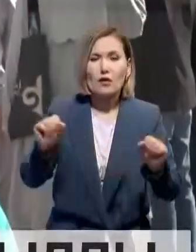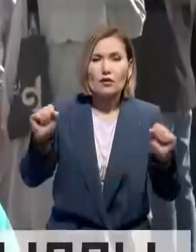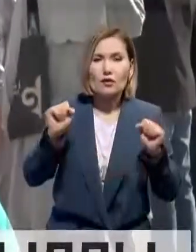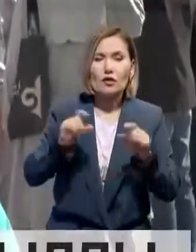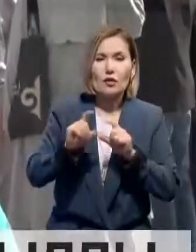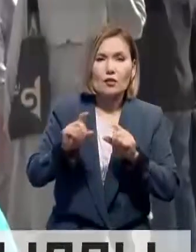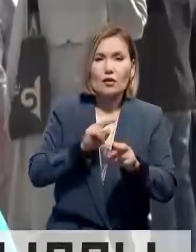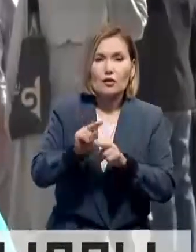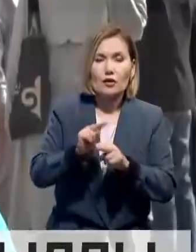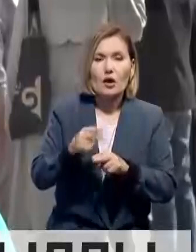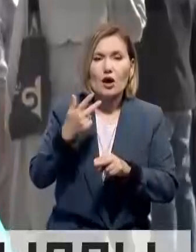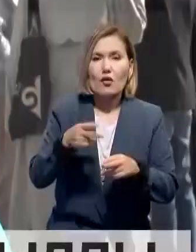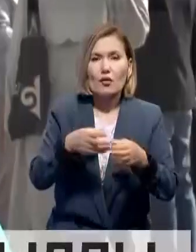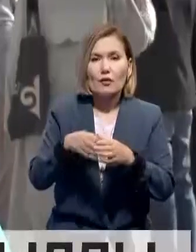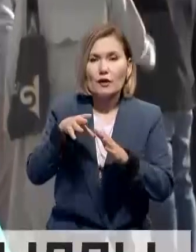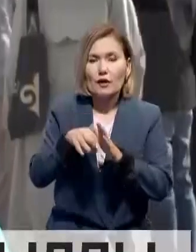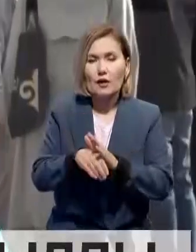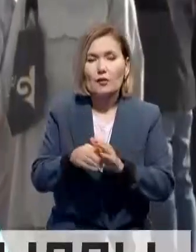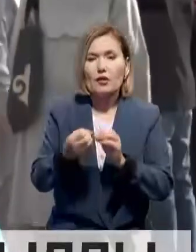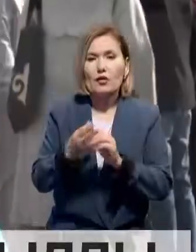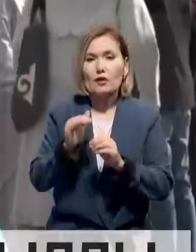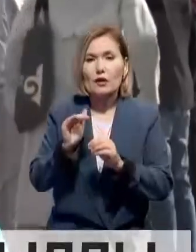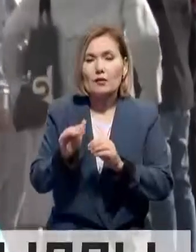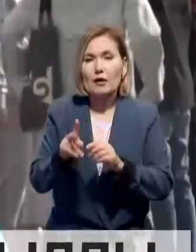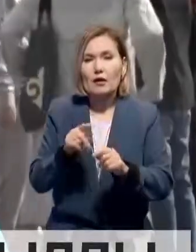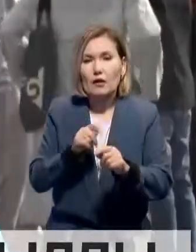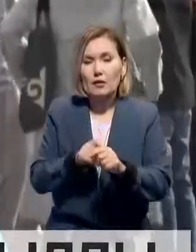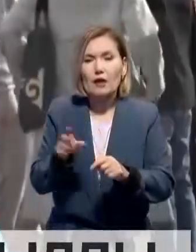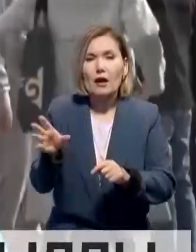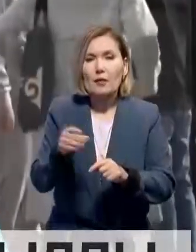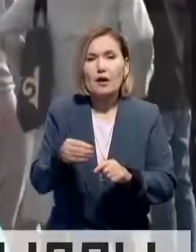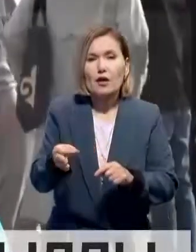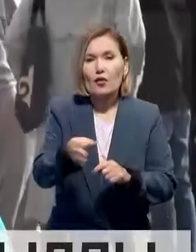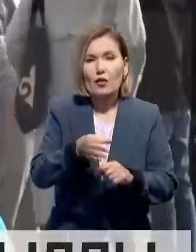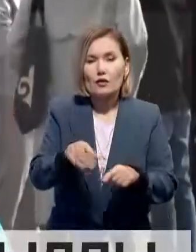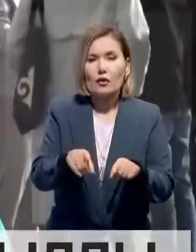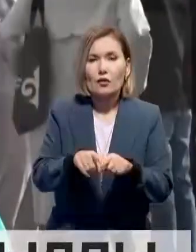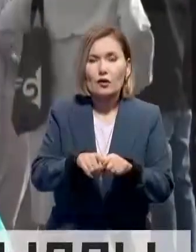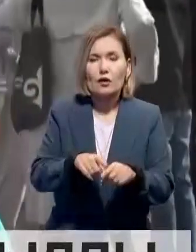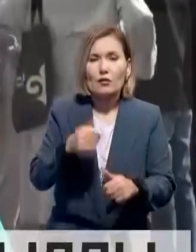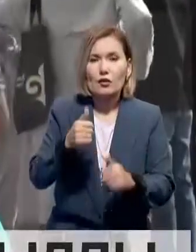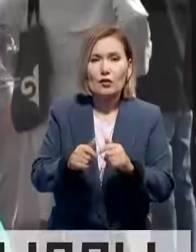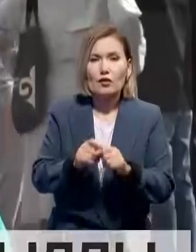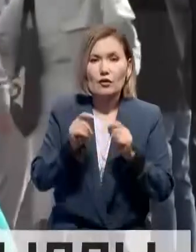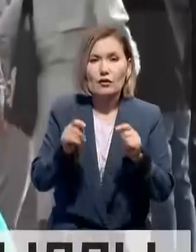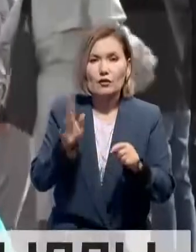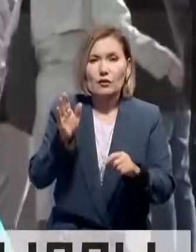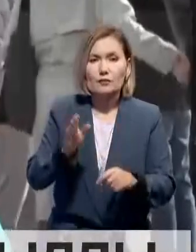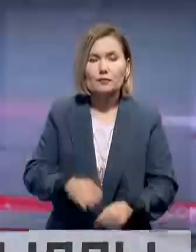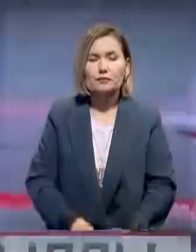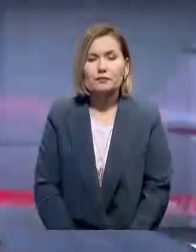беріп отырмыз. 30 адамнан құралған топ 14 мың шақырымды еңсеріп, барлық облыста осындай ашық турнир ұйымдастырады.